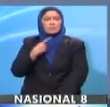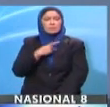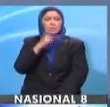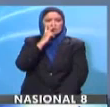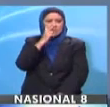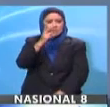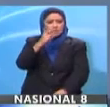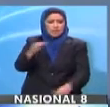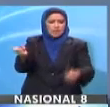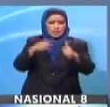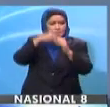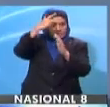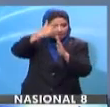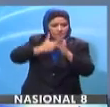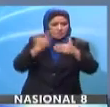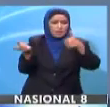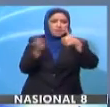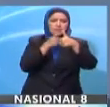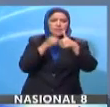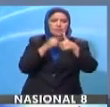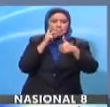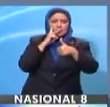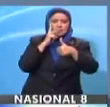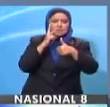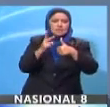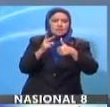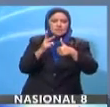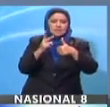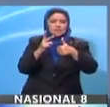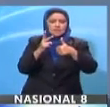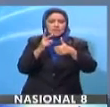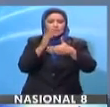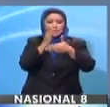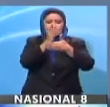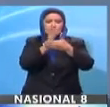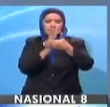lalu As You can see Q1